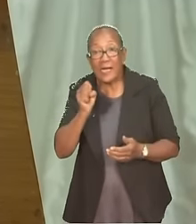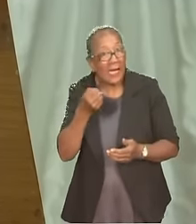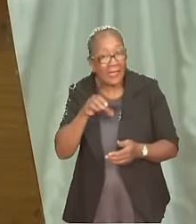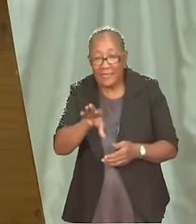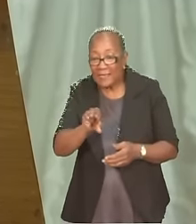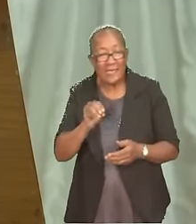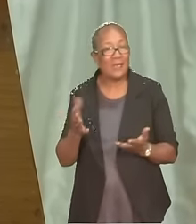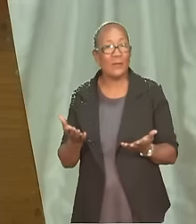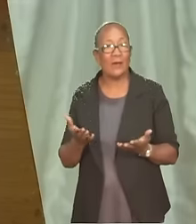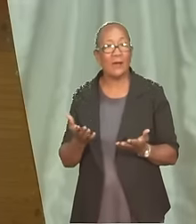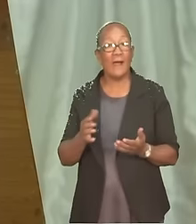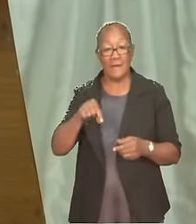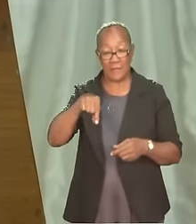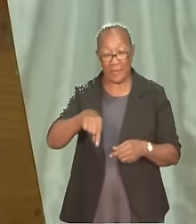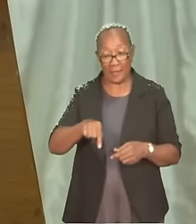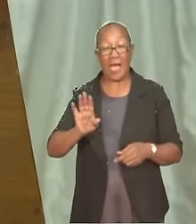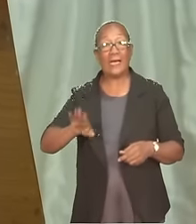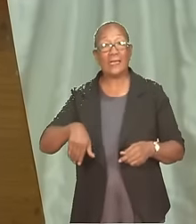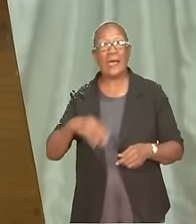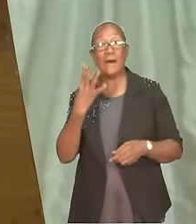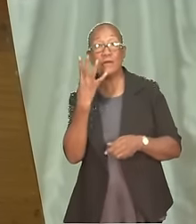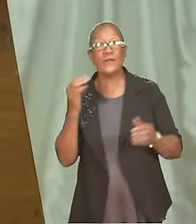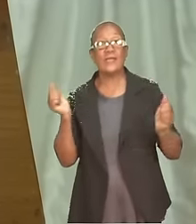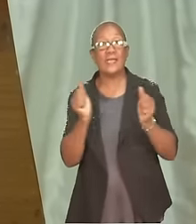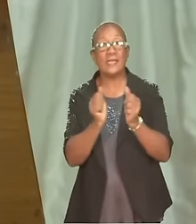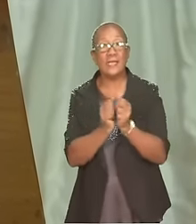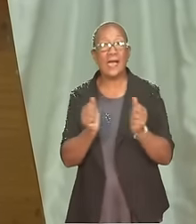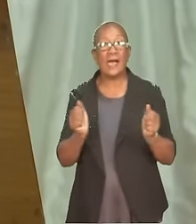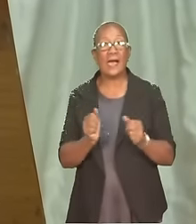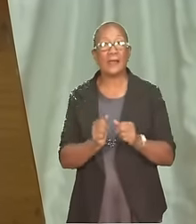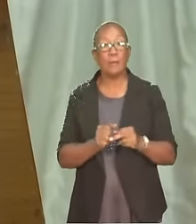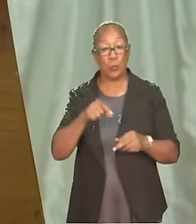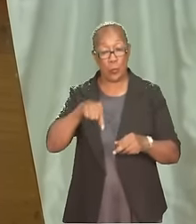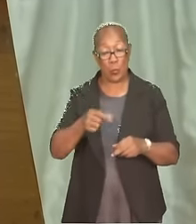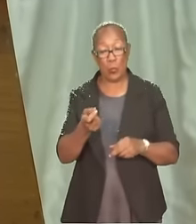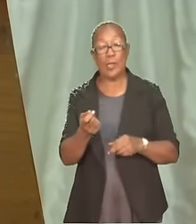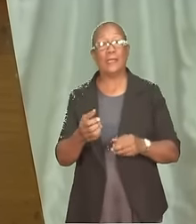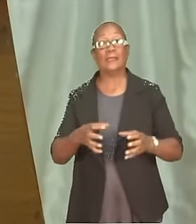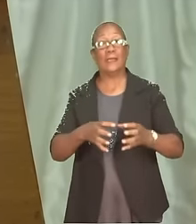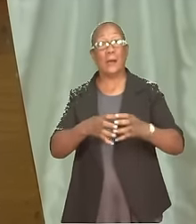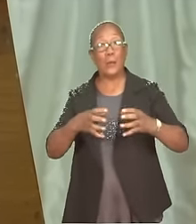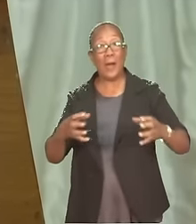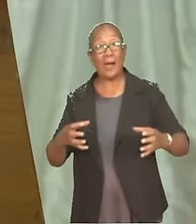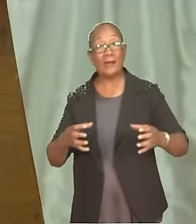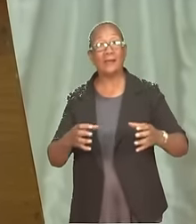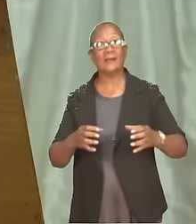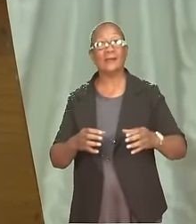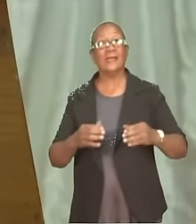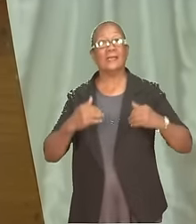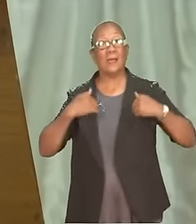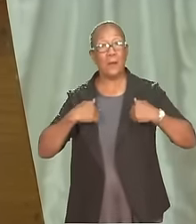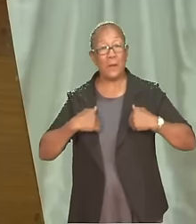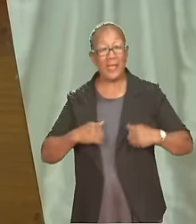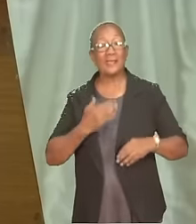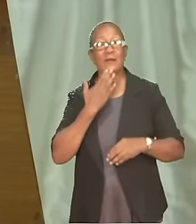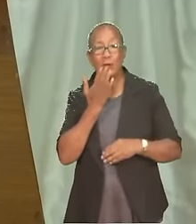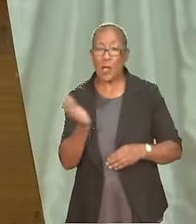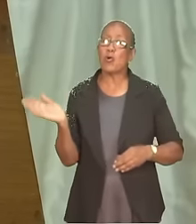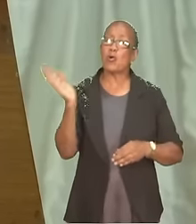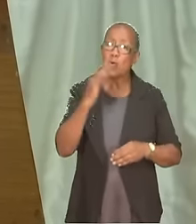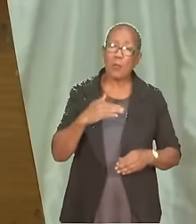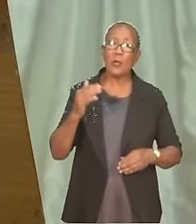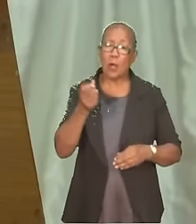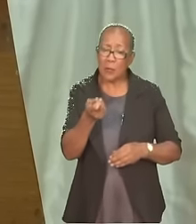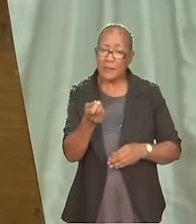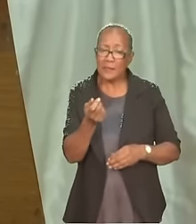Vandaag, na 4 jaar, nodigen de banken hun cliënten en burgers uit om 10.000 US dollar per maand